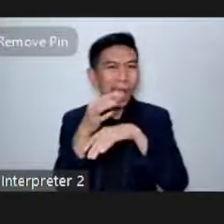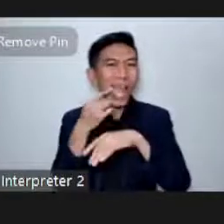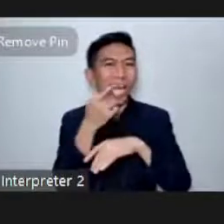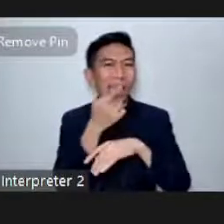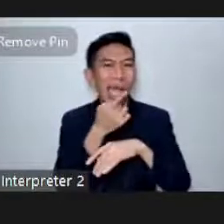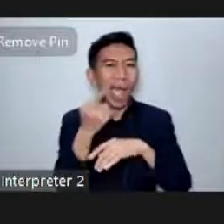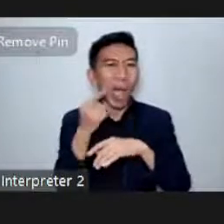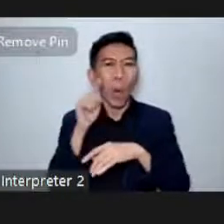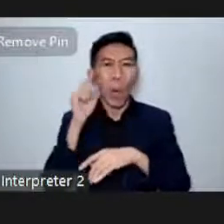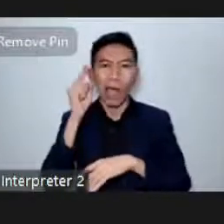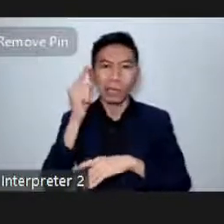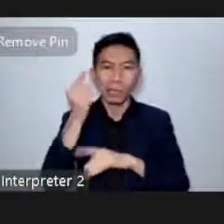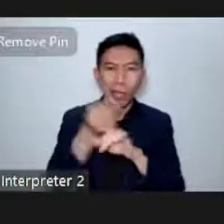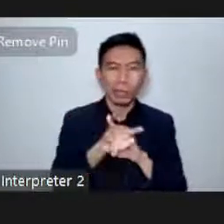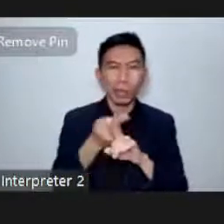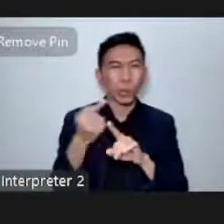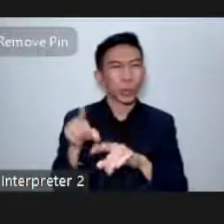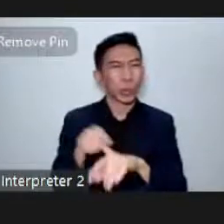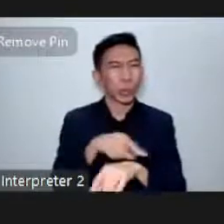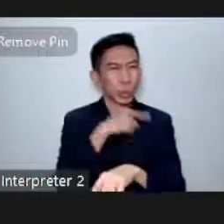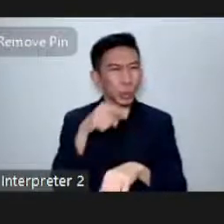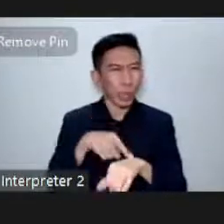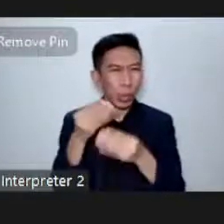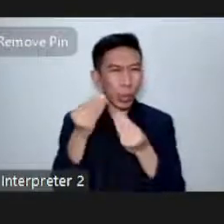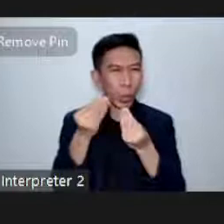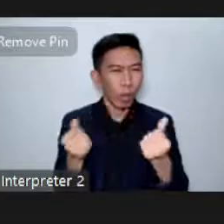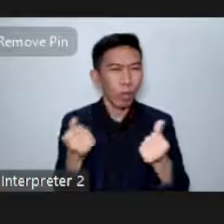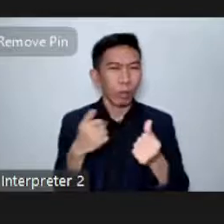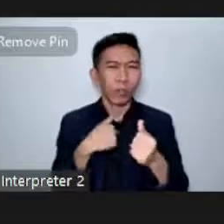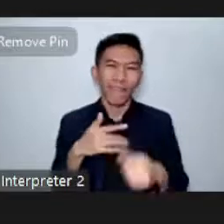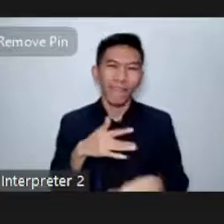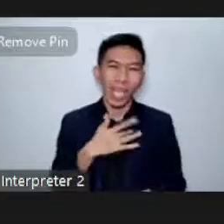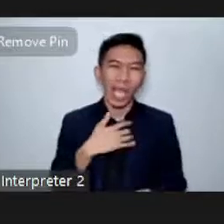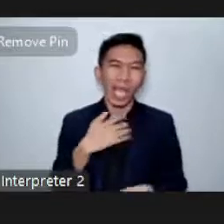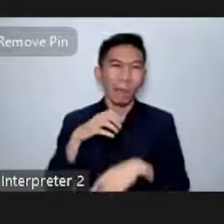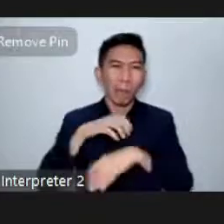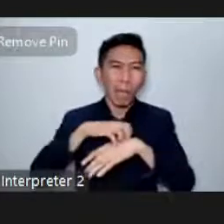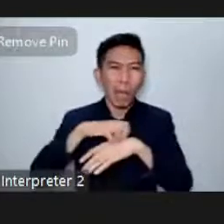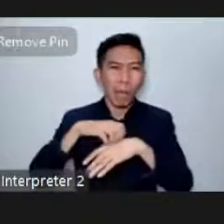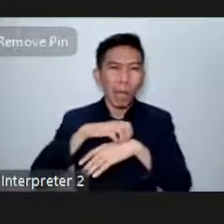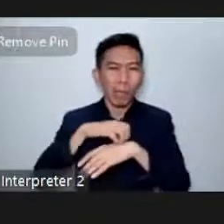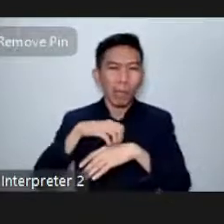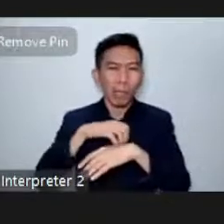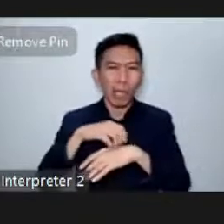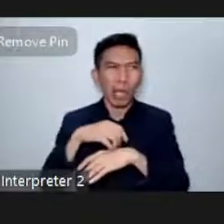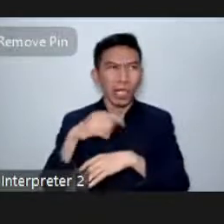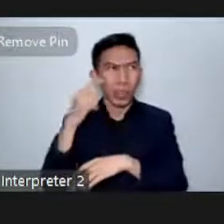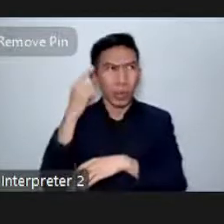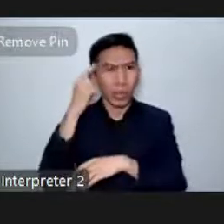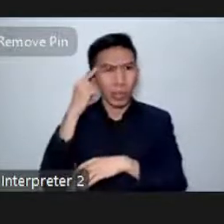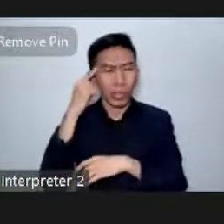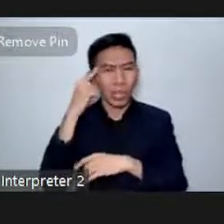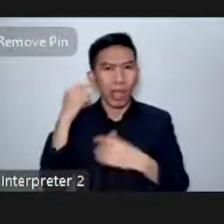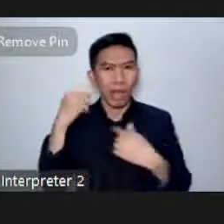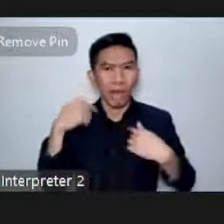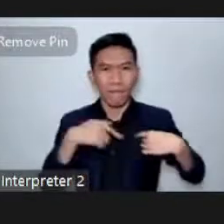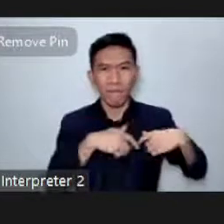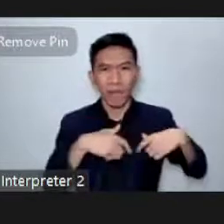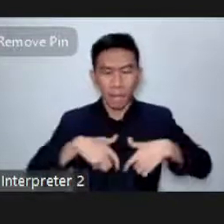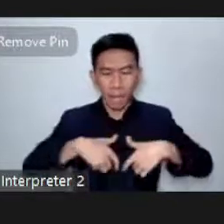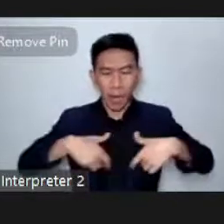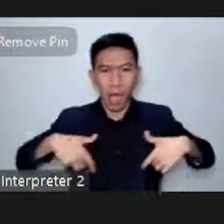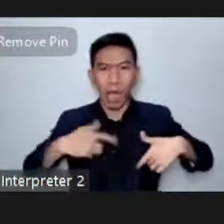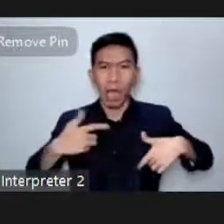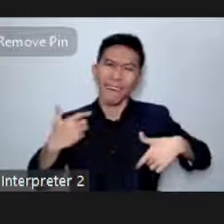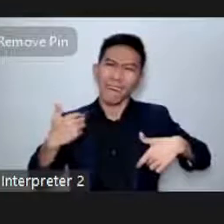gumaling. Nakaramdam din ako ng sobrang pangangate. Akala ko may buhok lang yung bra ko. Lumipas